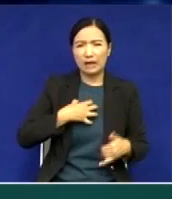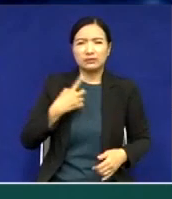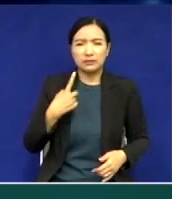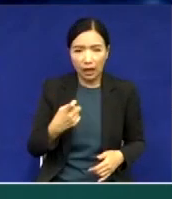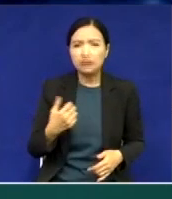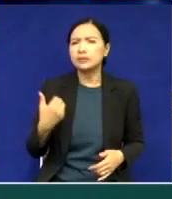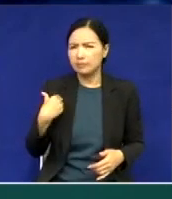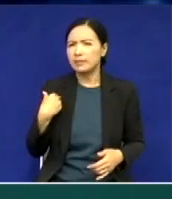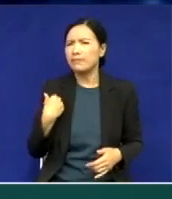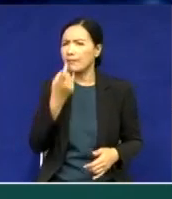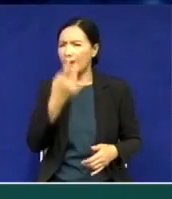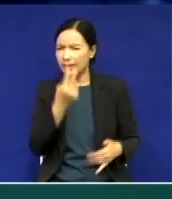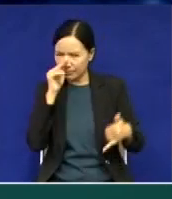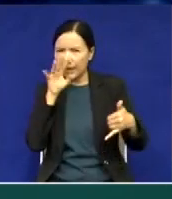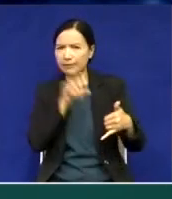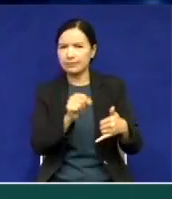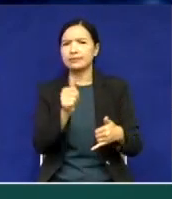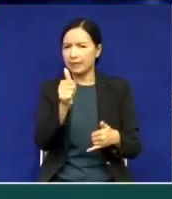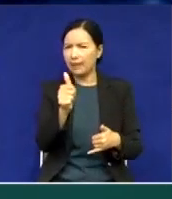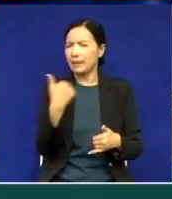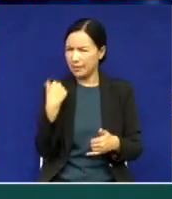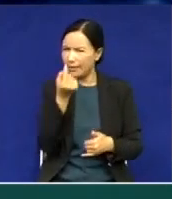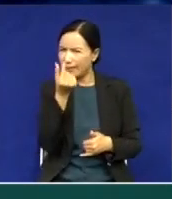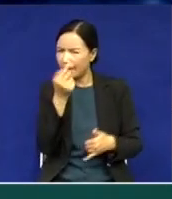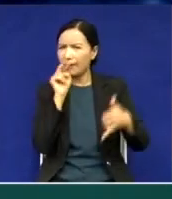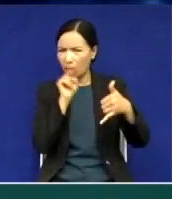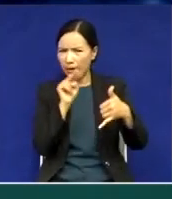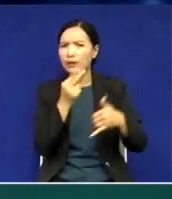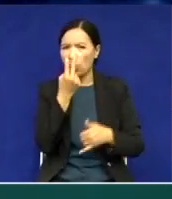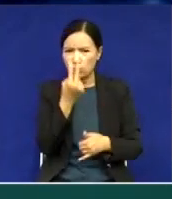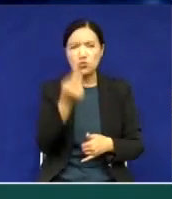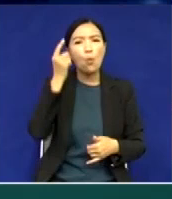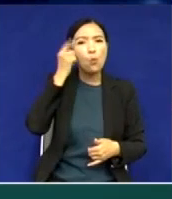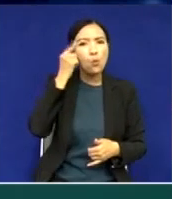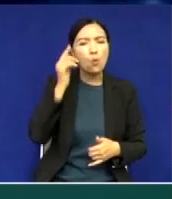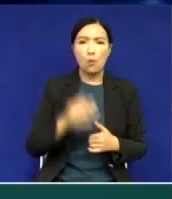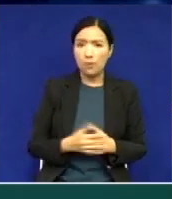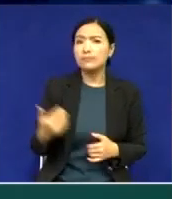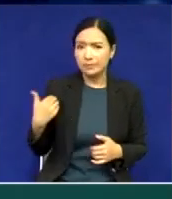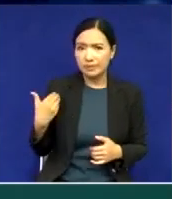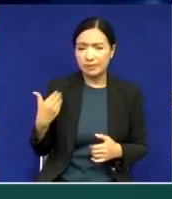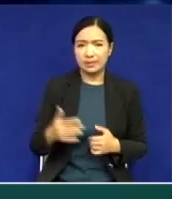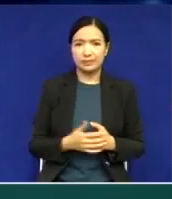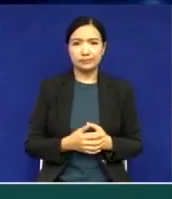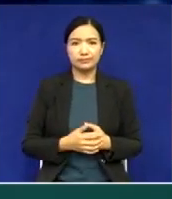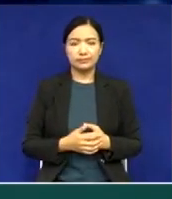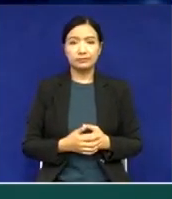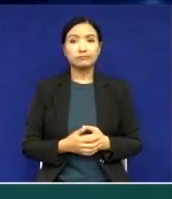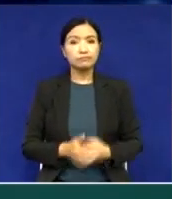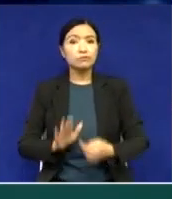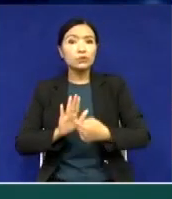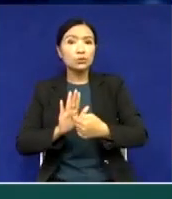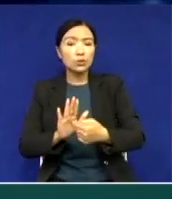ะมีอะไรเล็กๆน้อยๆให้เห็นว่าเป็นการสั่งลาหรือเป็นการหมอกนัยยะเช่นการ